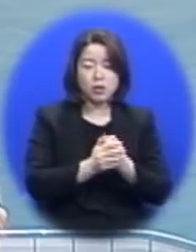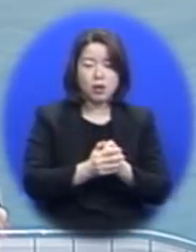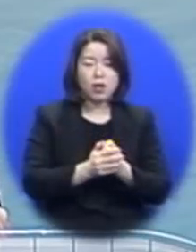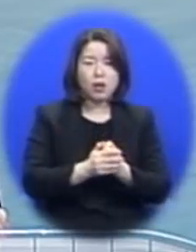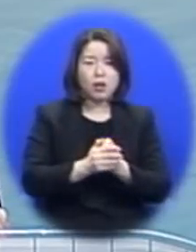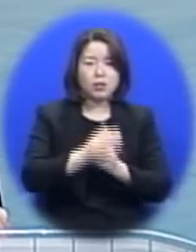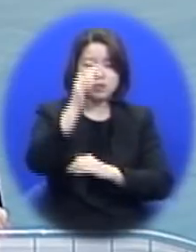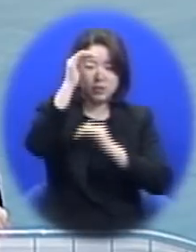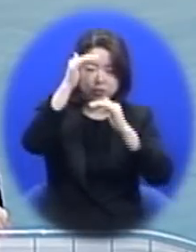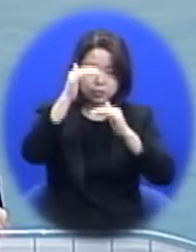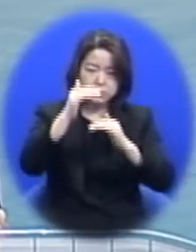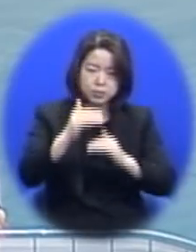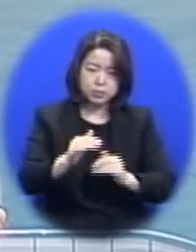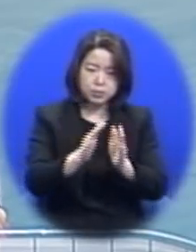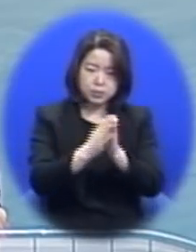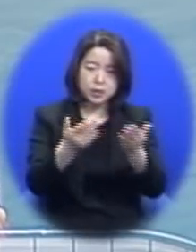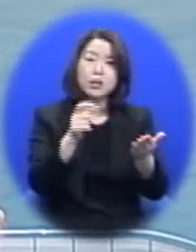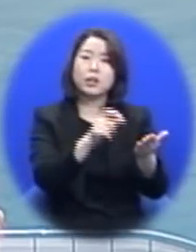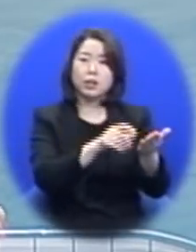하고 있습니다.